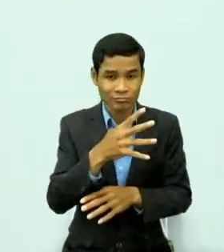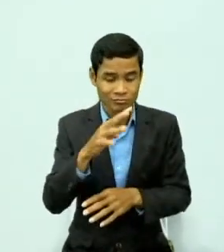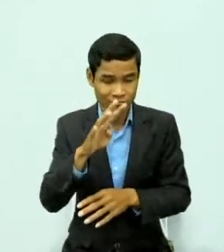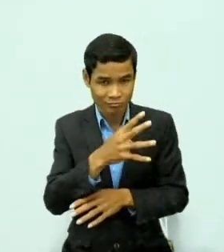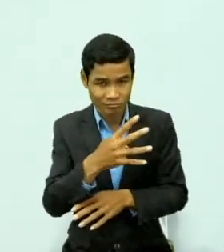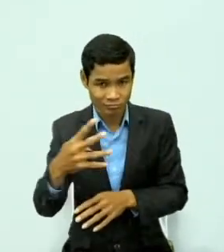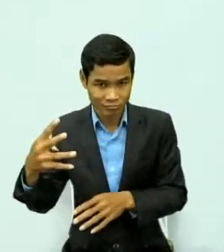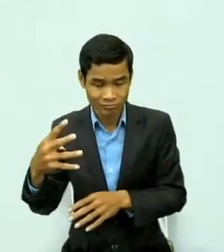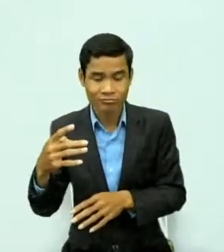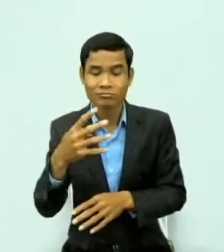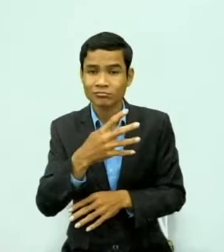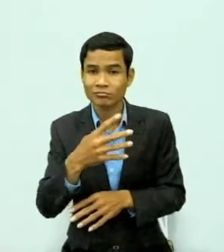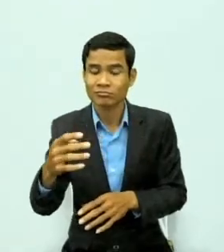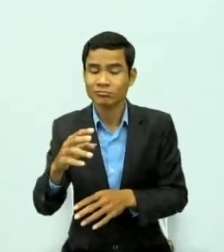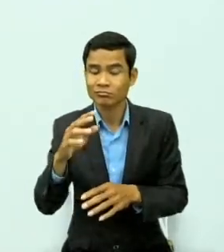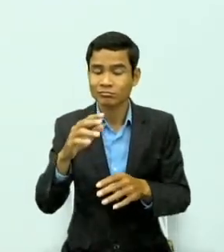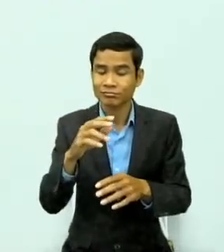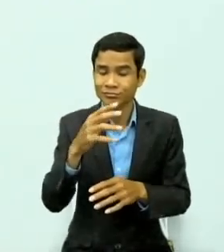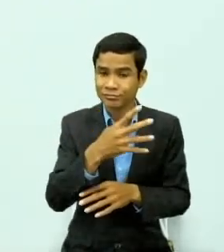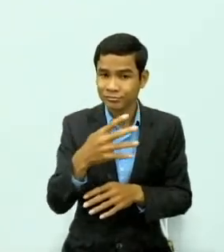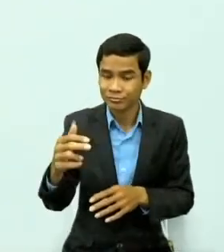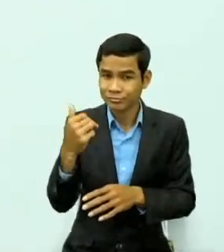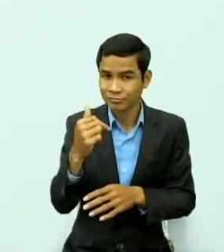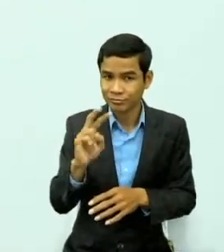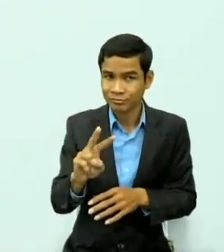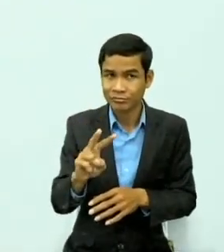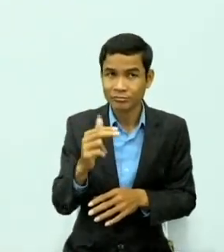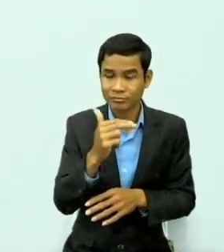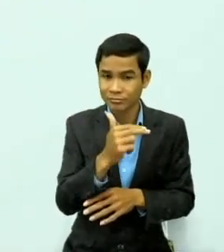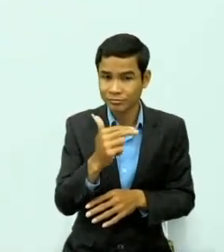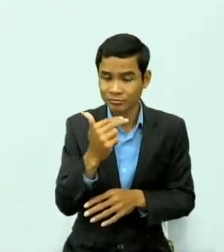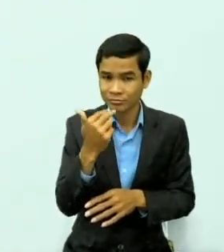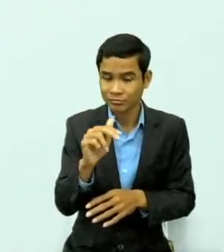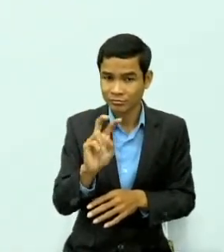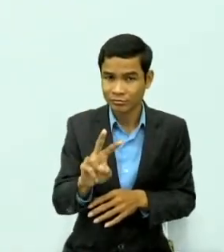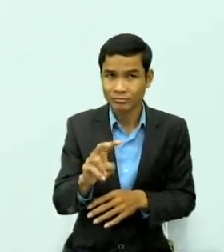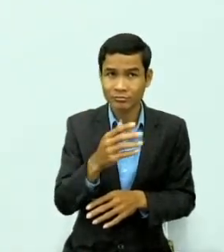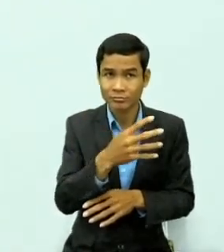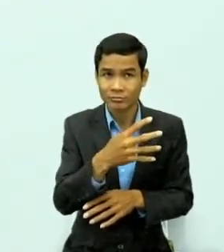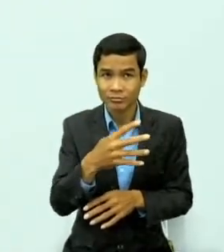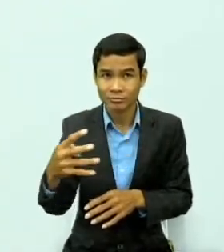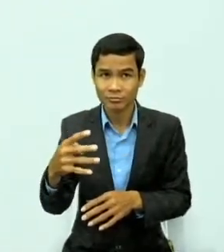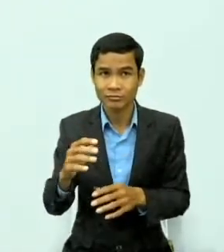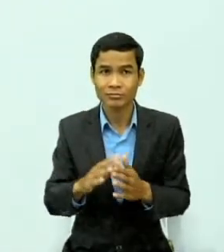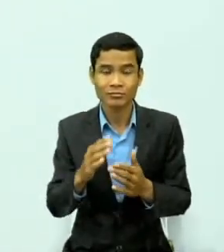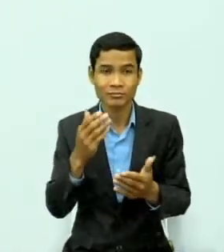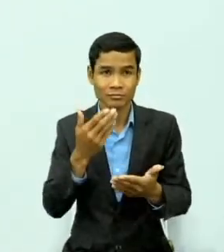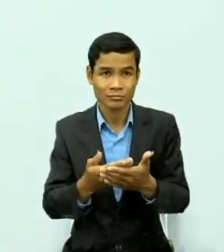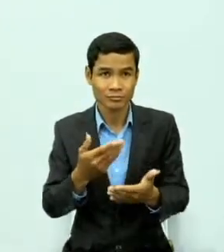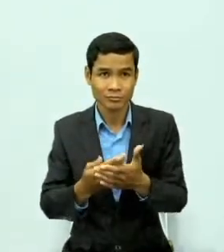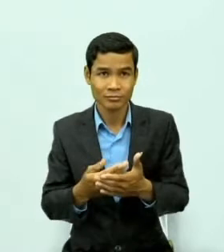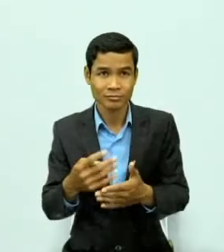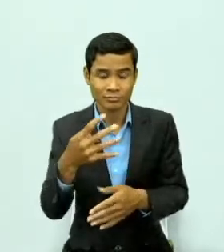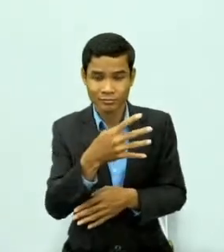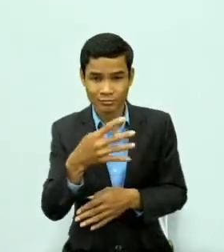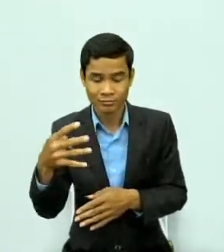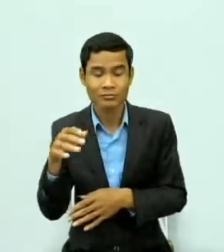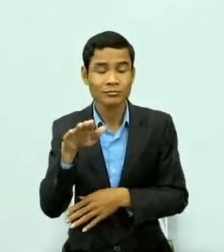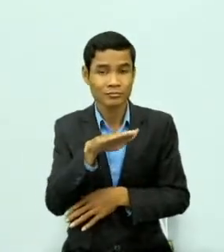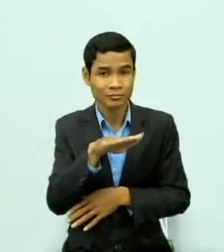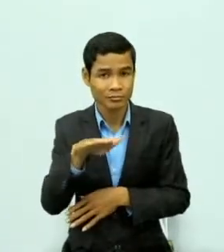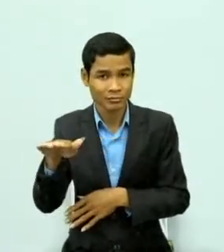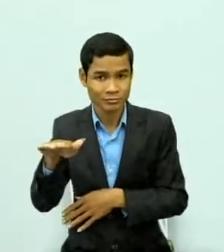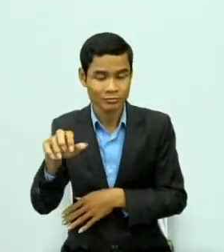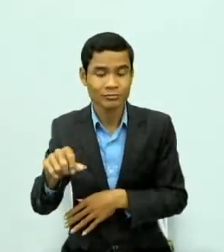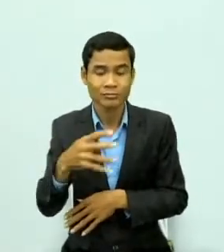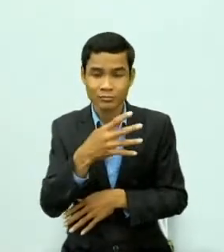ទី2កូនមើលមកចានៅក្នុងតារាងទី2របស់កូនគឺយើងឲ្យឈ្មោះថាតារាងជួរជួរដេ